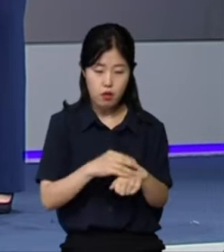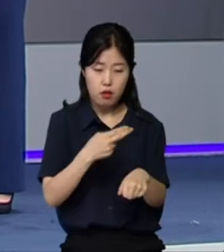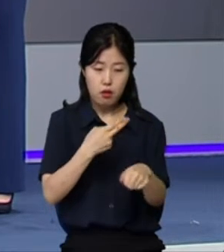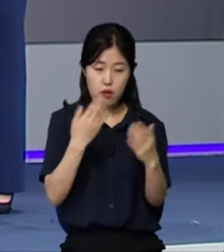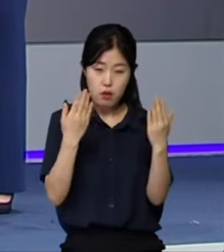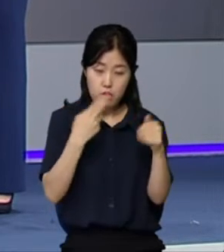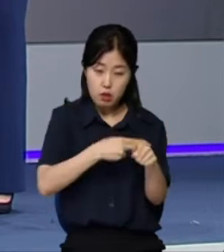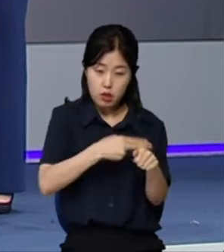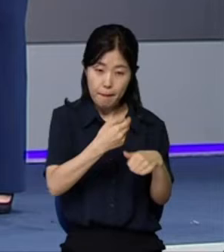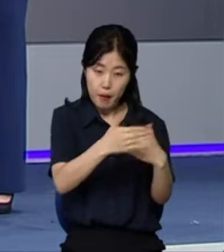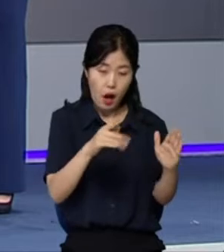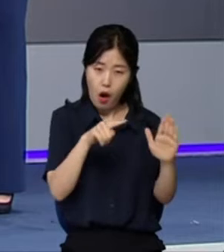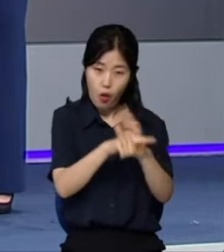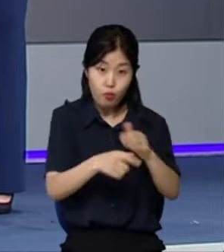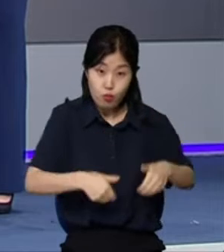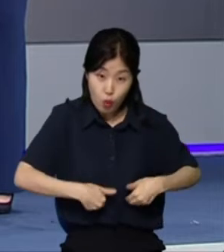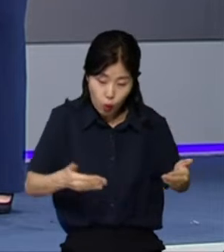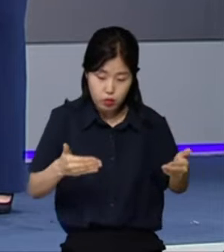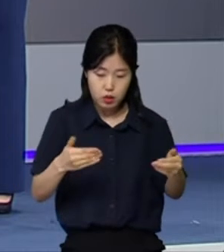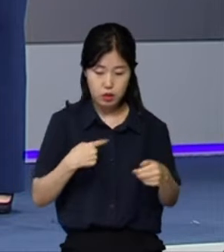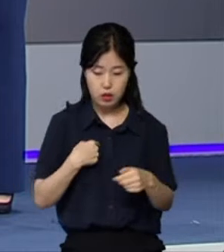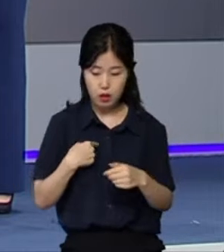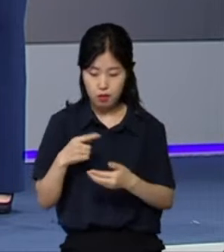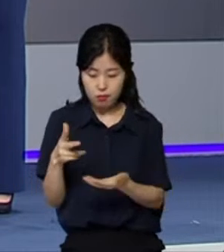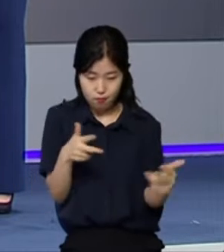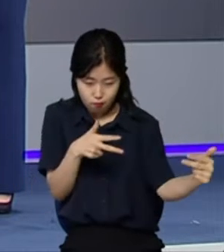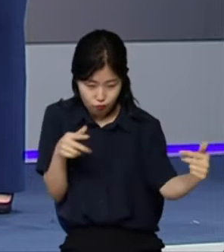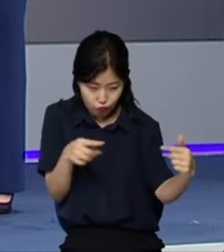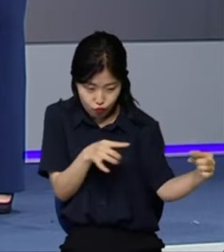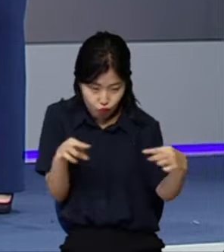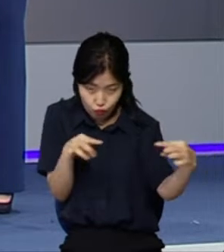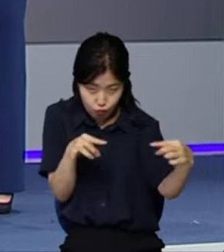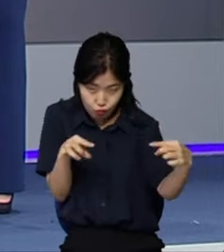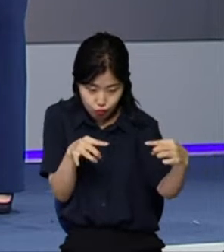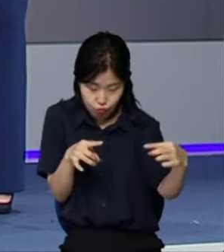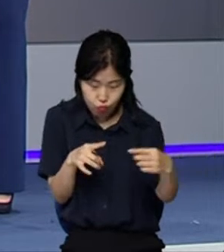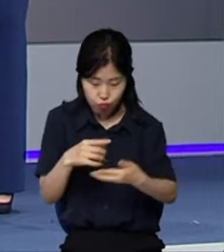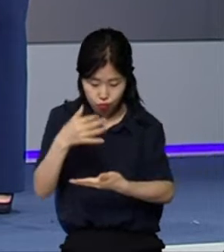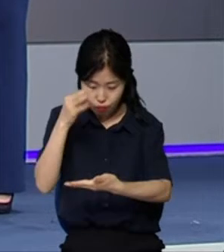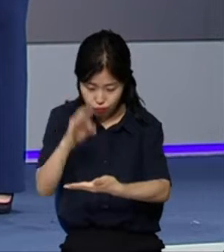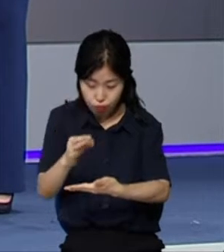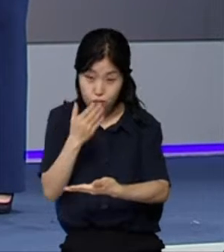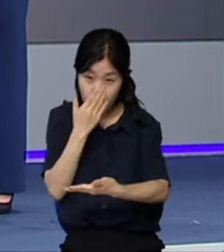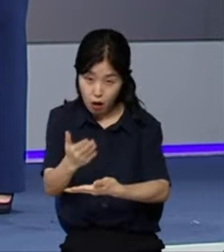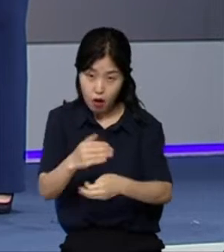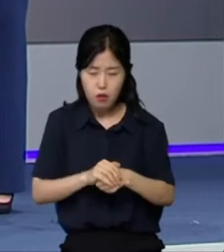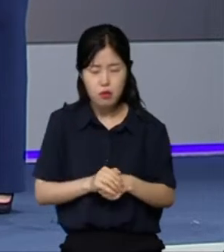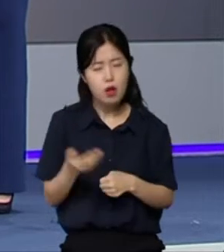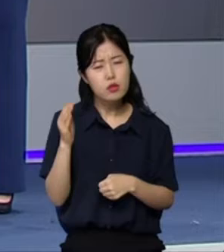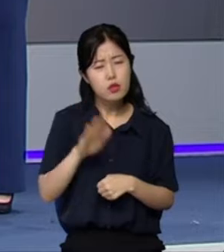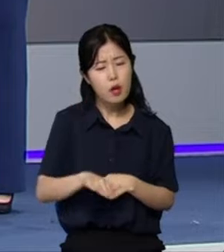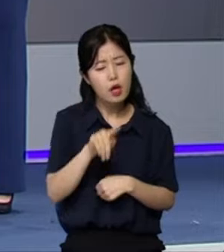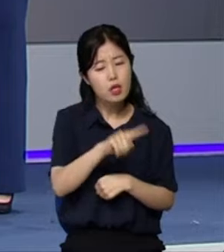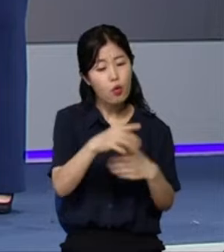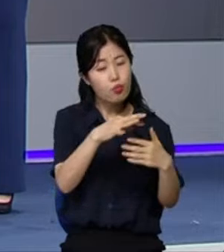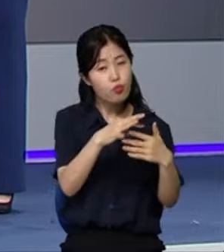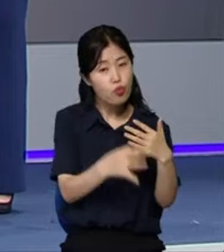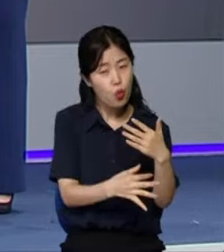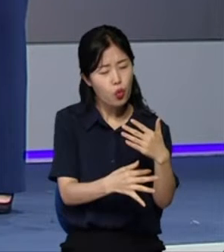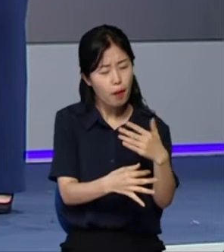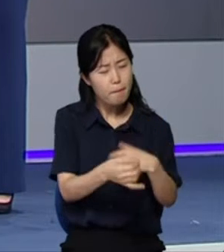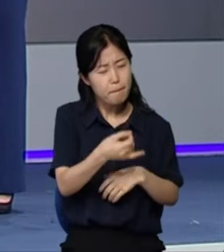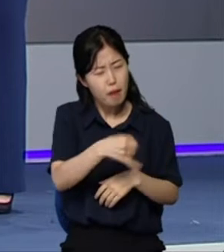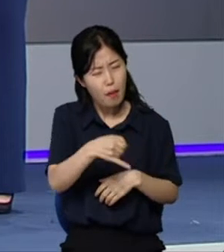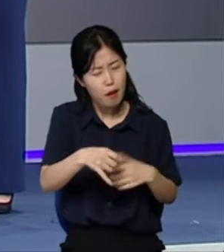노트북 아내 쉽게 들여다볼 수 있기 때문입니다 하지만 이 프로그램이 잘 작동하지 않자